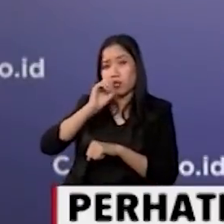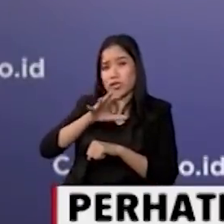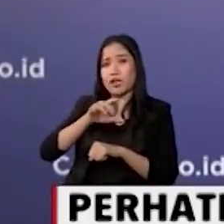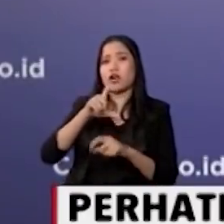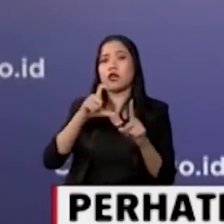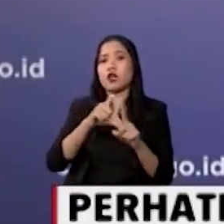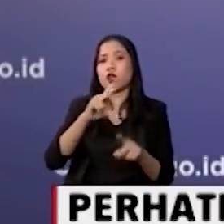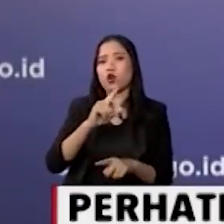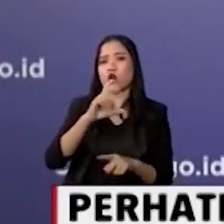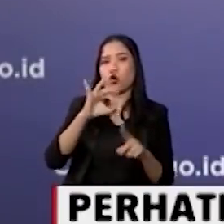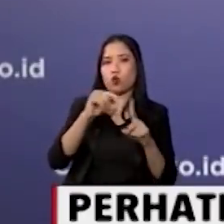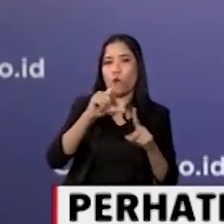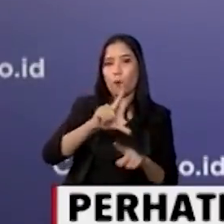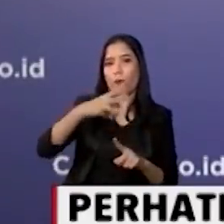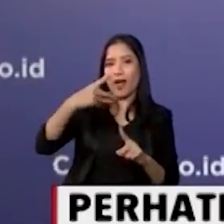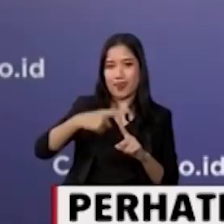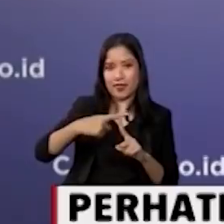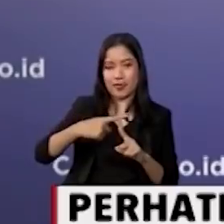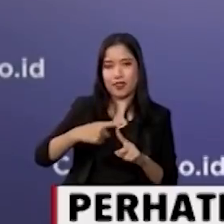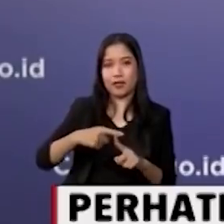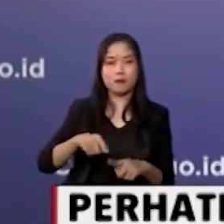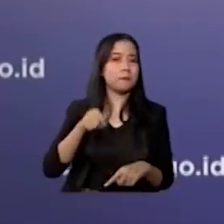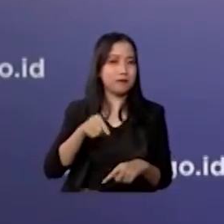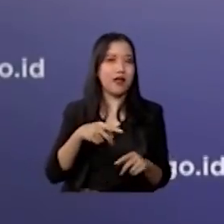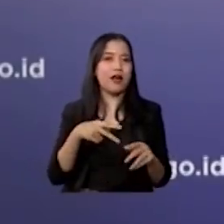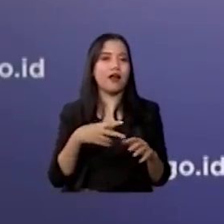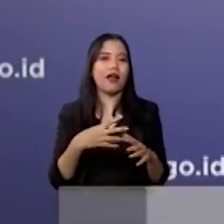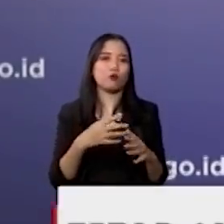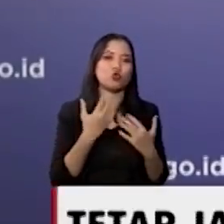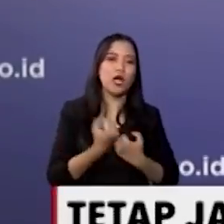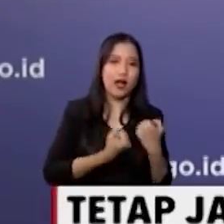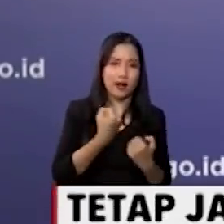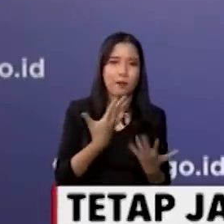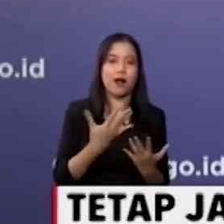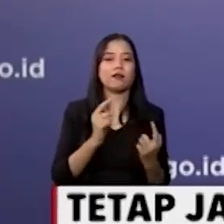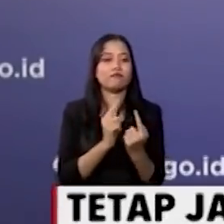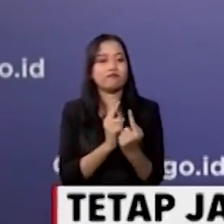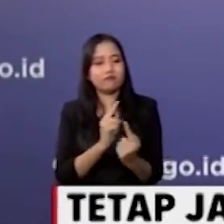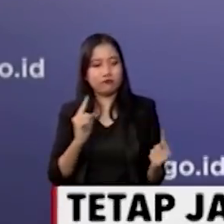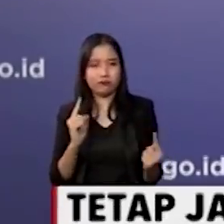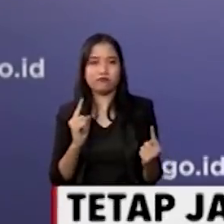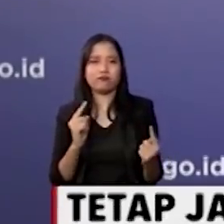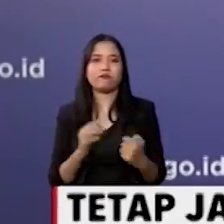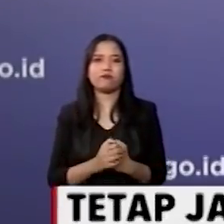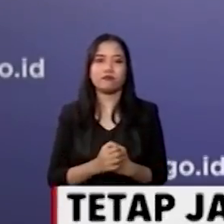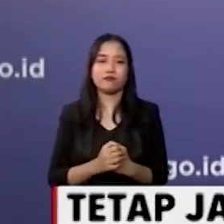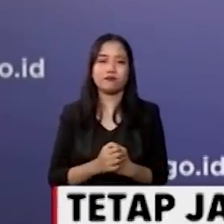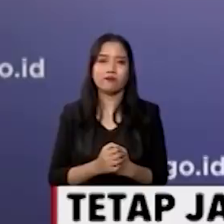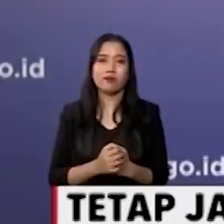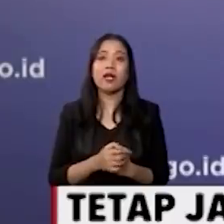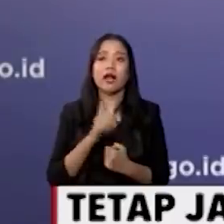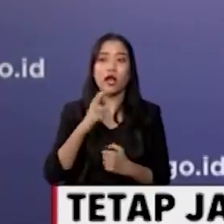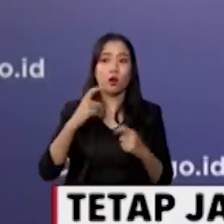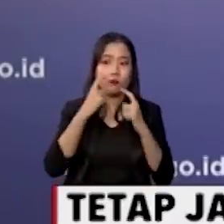liur. Maka, usahakan tetap jaga jarak aman dengan orang lain. Terutama kalau kita tidak bisa